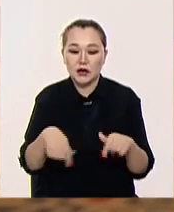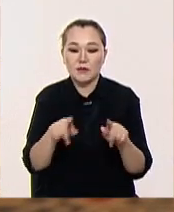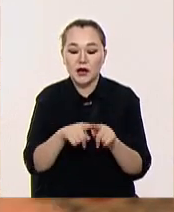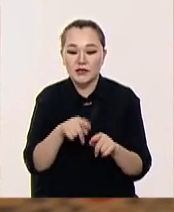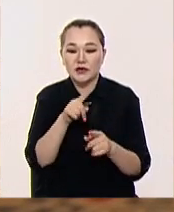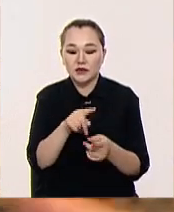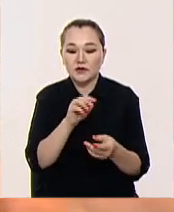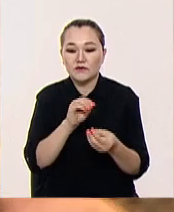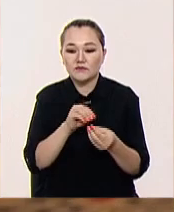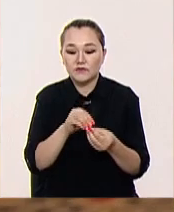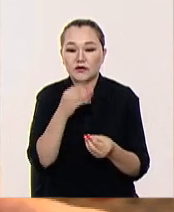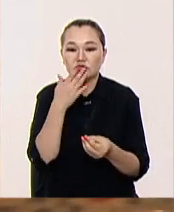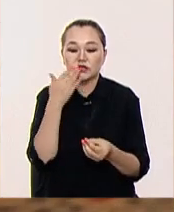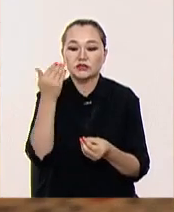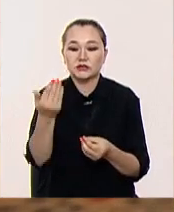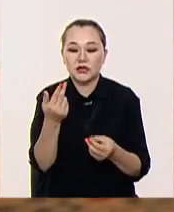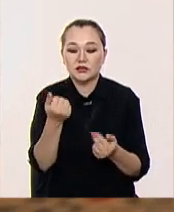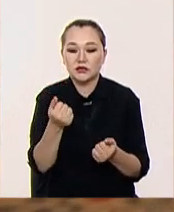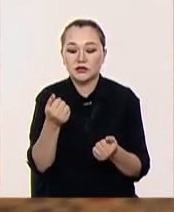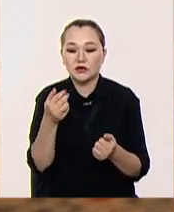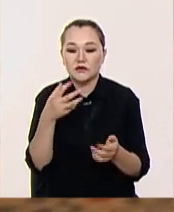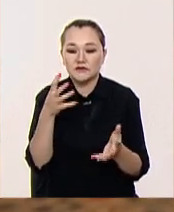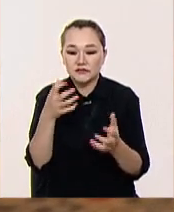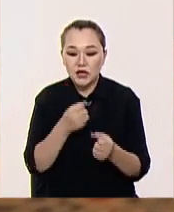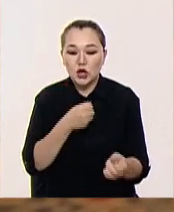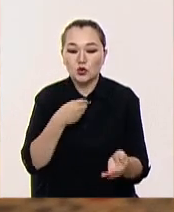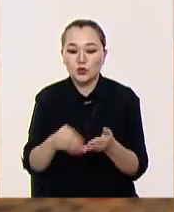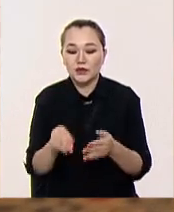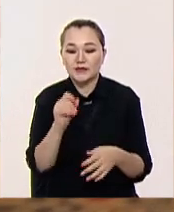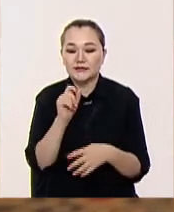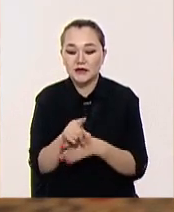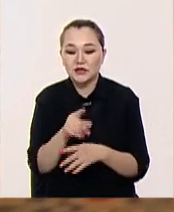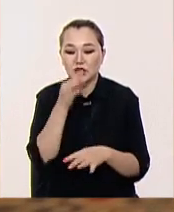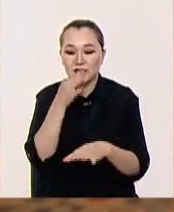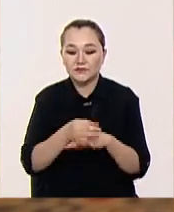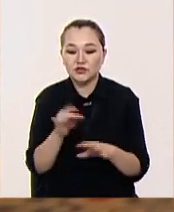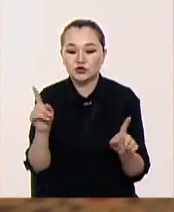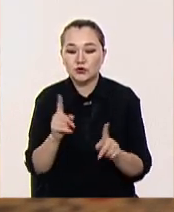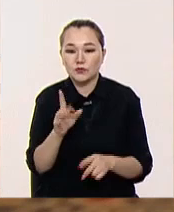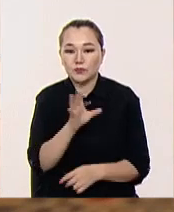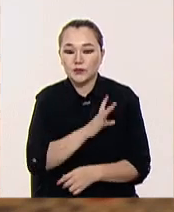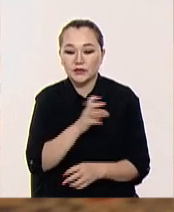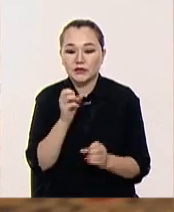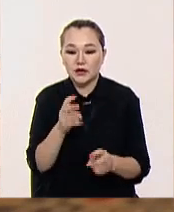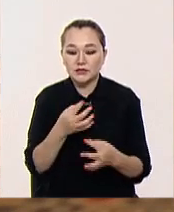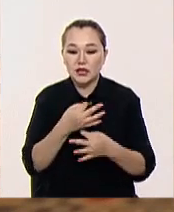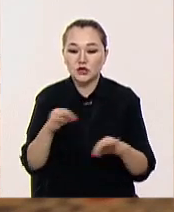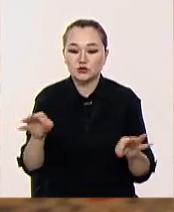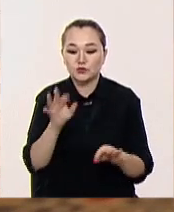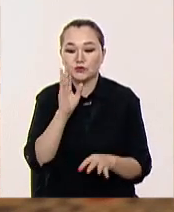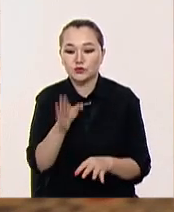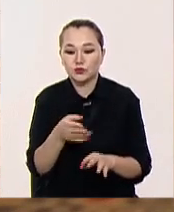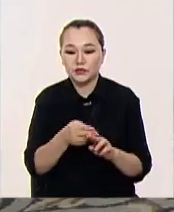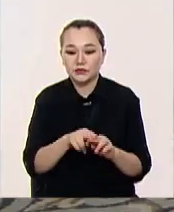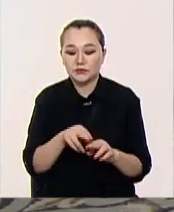ТАВ, заграничная, да, взяли, купили, и заказчикам ответственность, чтобы была, как доступность предусматривается в